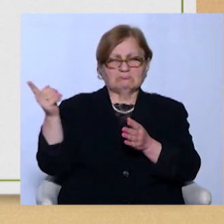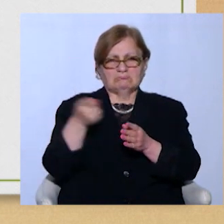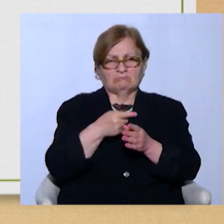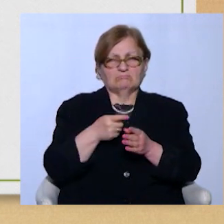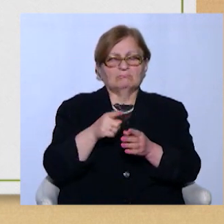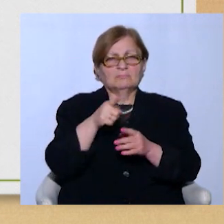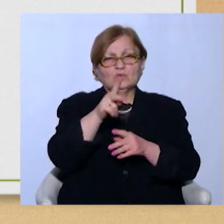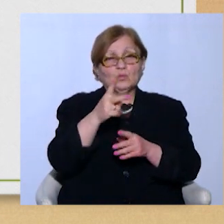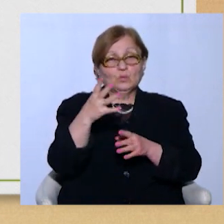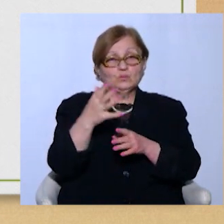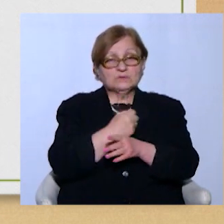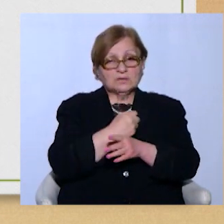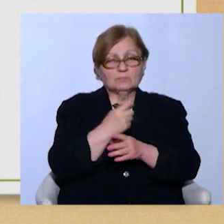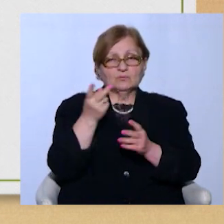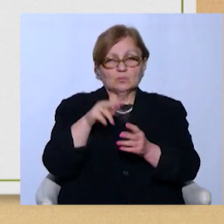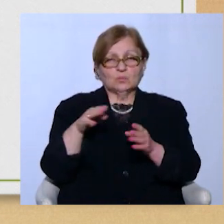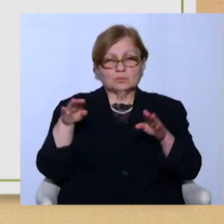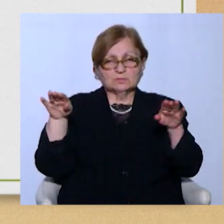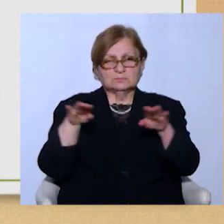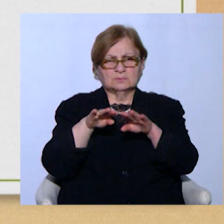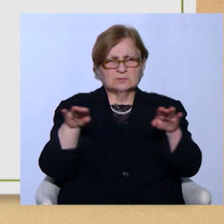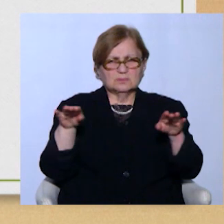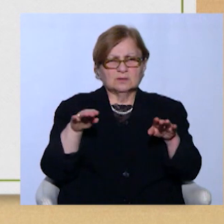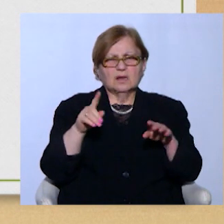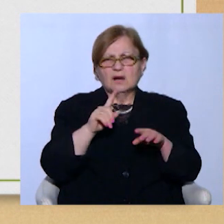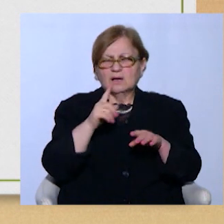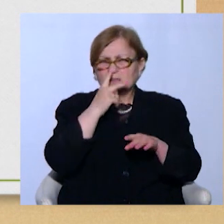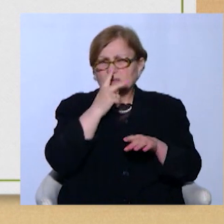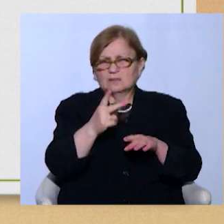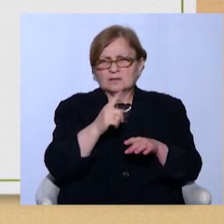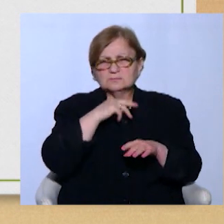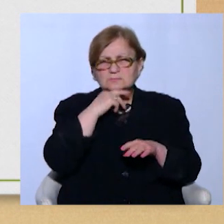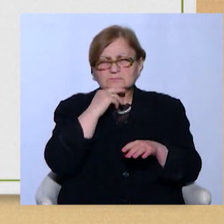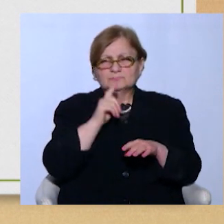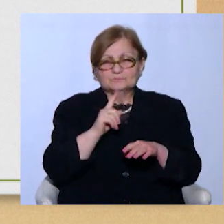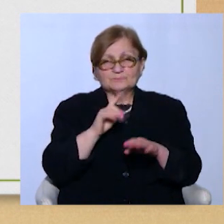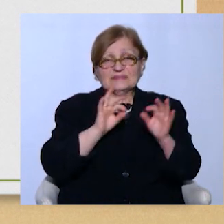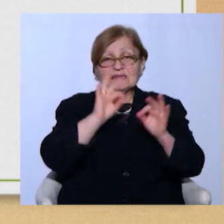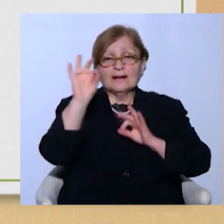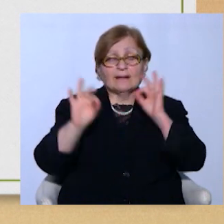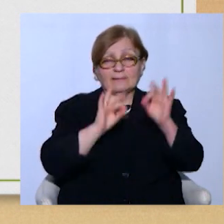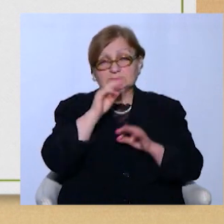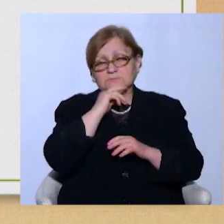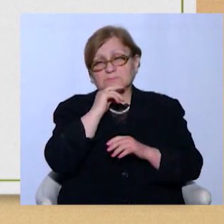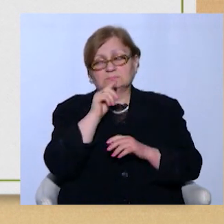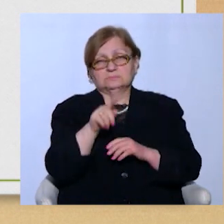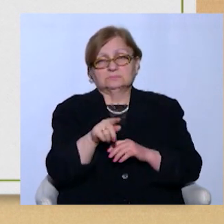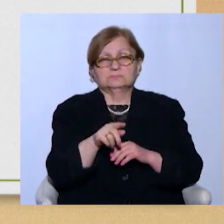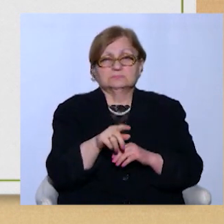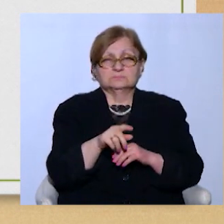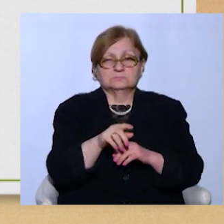ორი კვეთის ფართობების შეფარდება. გავიაზროთ პირველ რიგში ნახაზი. ესე იგი,